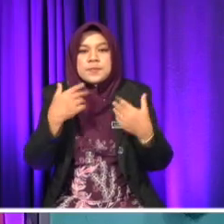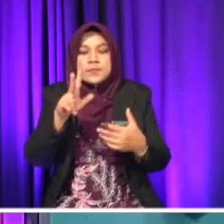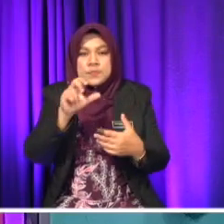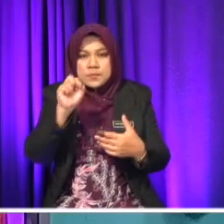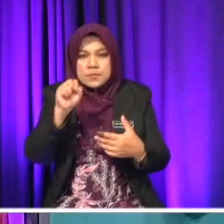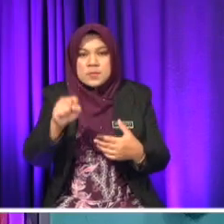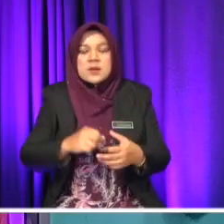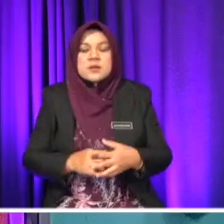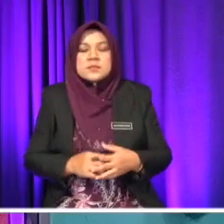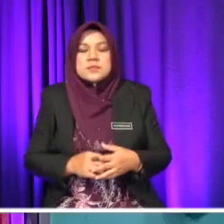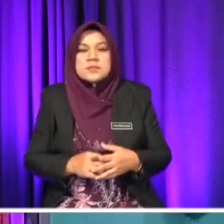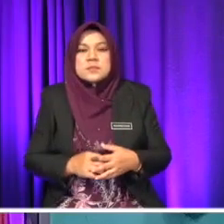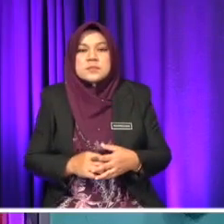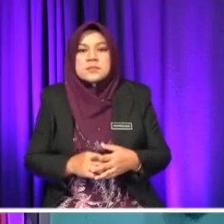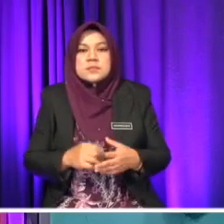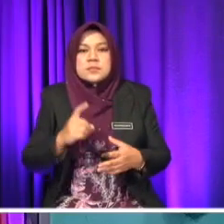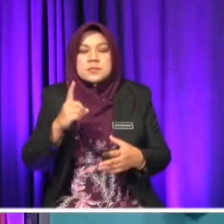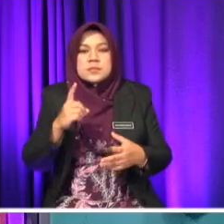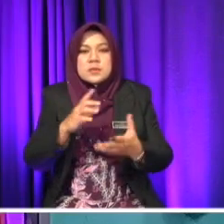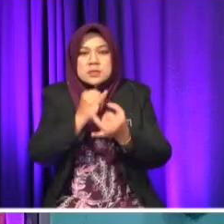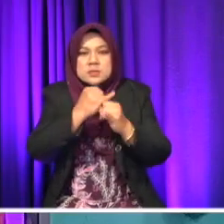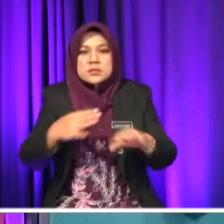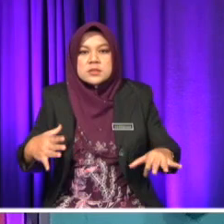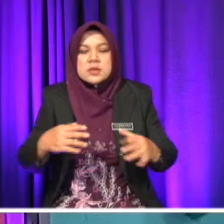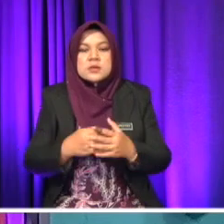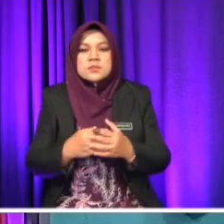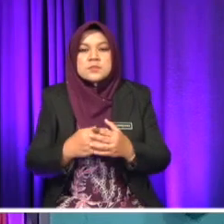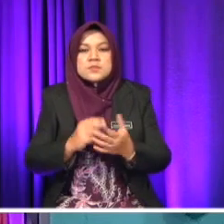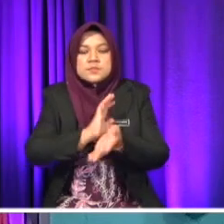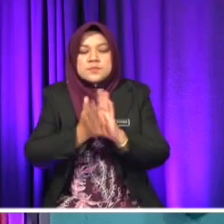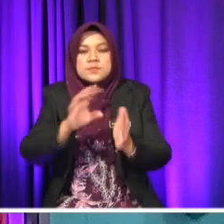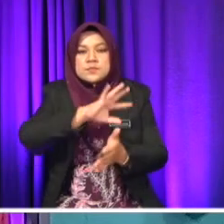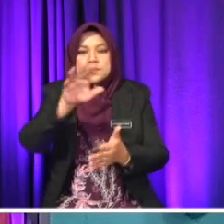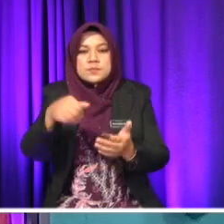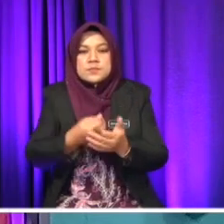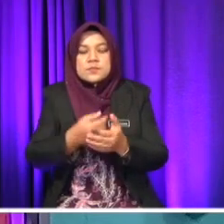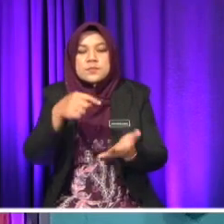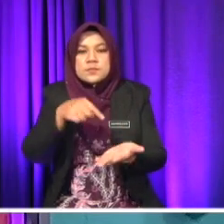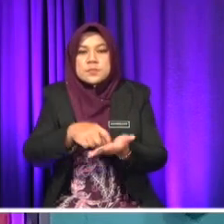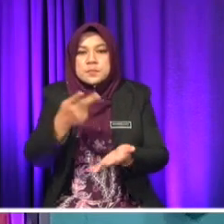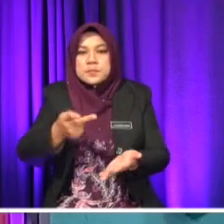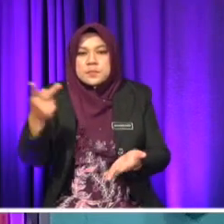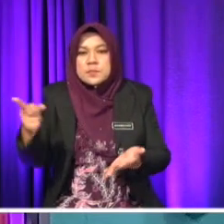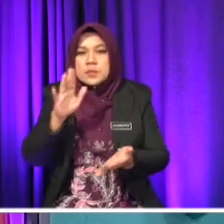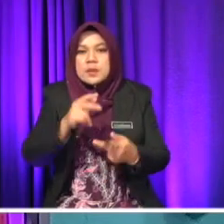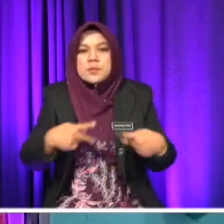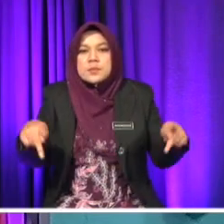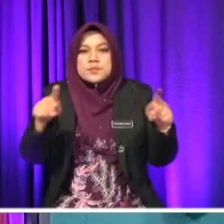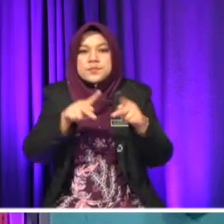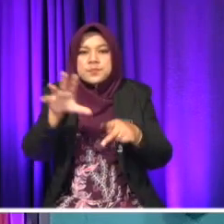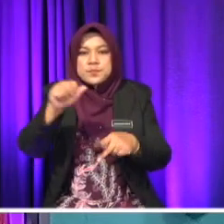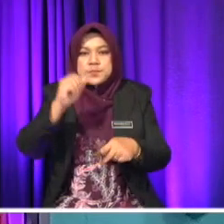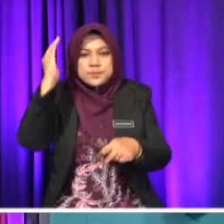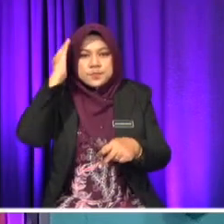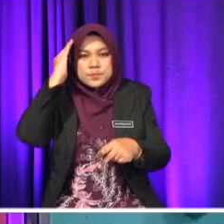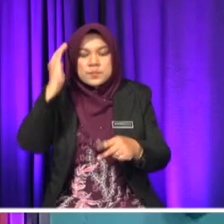kesetiaan dan satu lagi ia kesejahteraan jadi semua ini merupakan yang perlu diambil berat ketika